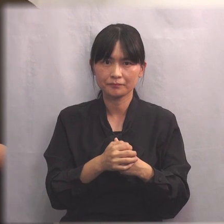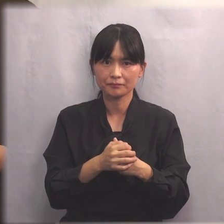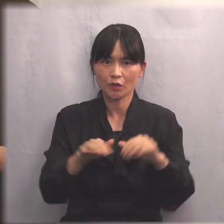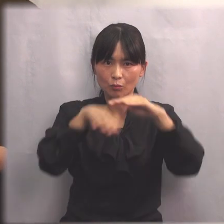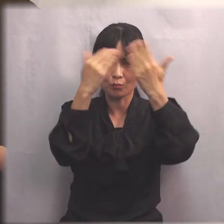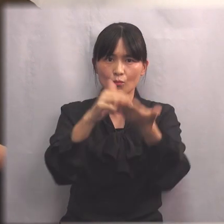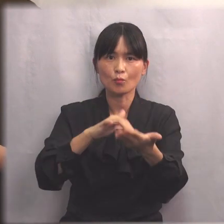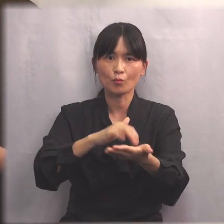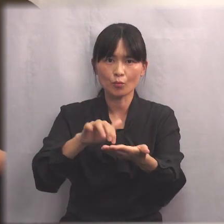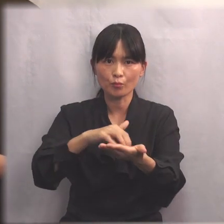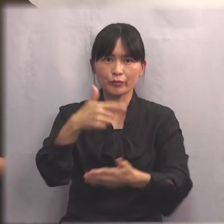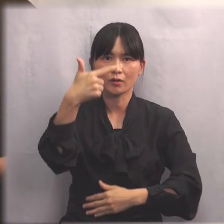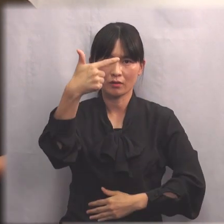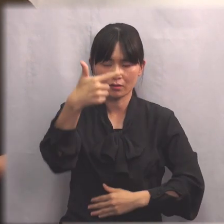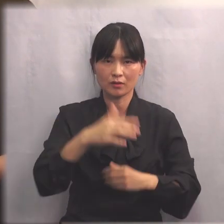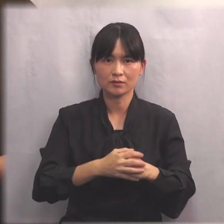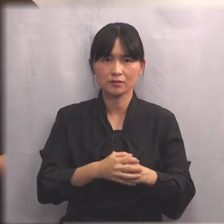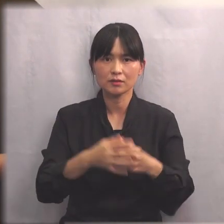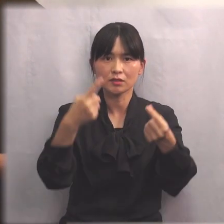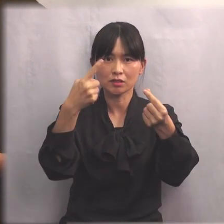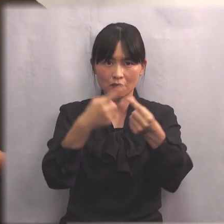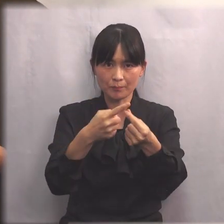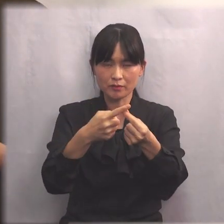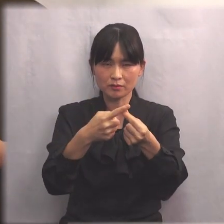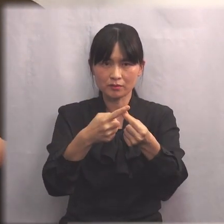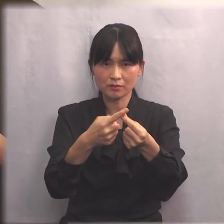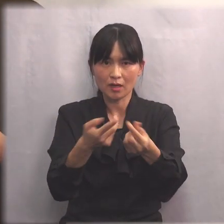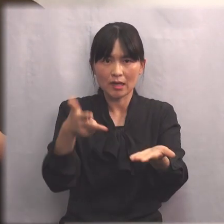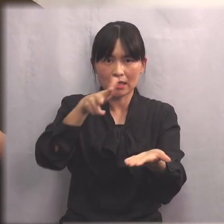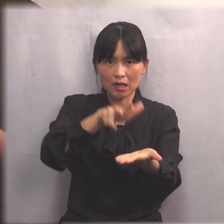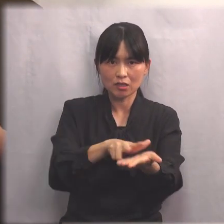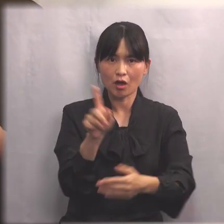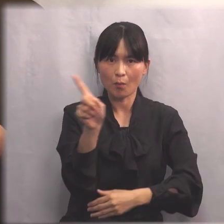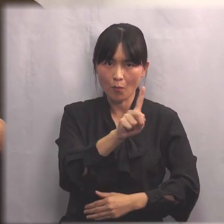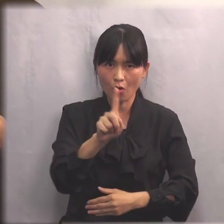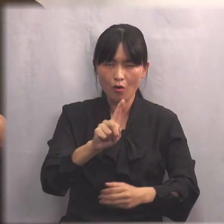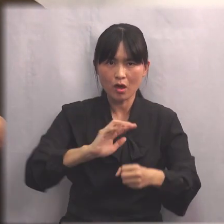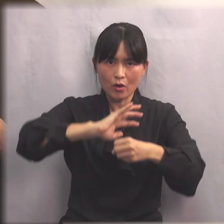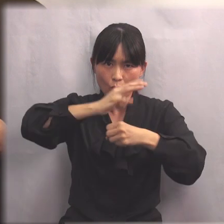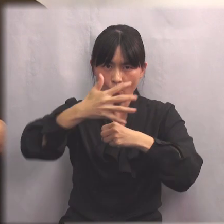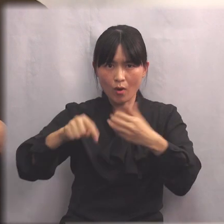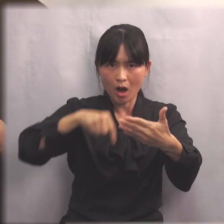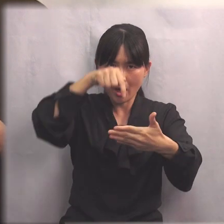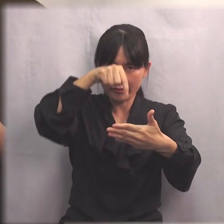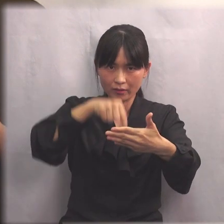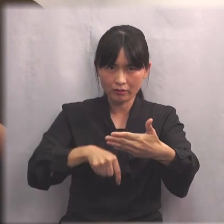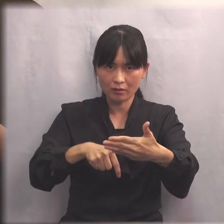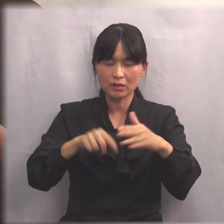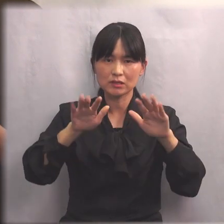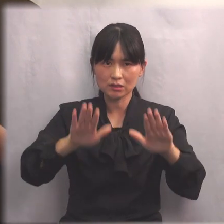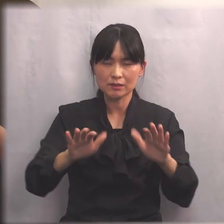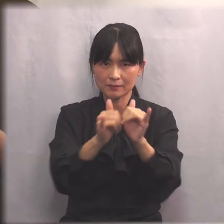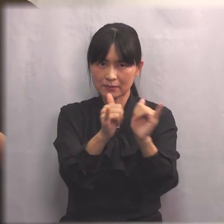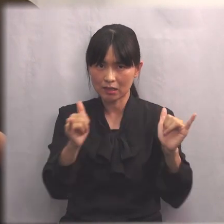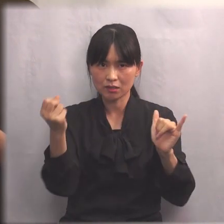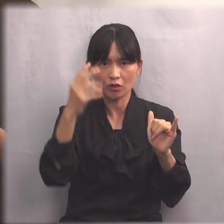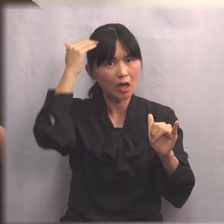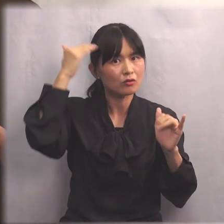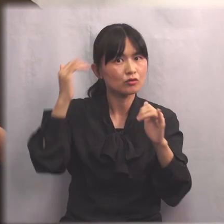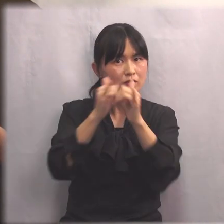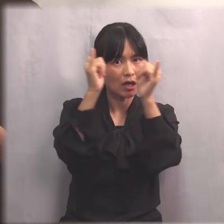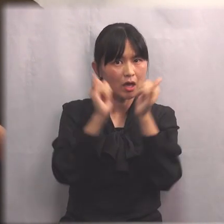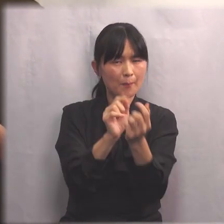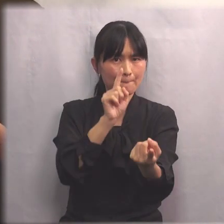것은 총 6가지입니다. 첫 번째로 개정 강령은 전 지구적인 차원에서 현재의 인류와 한국